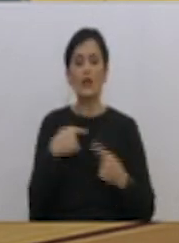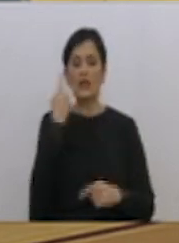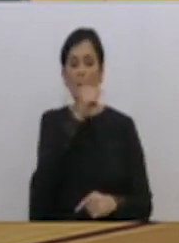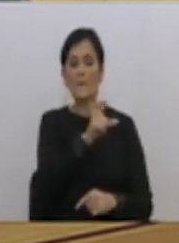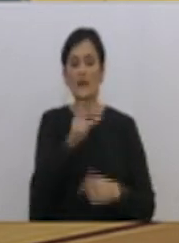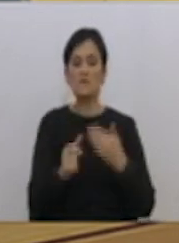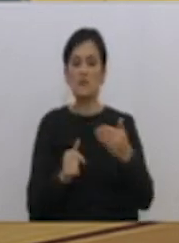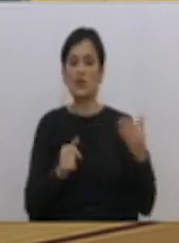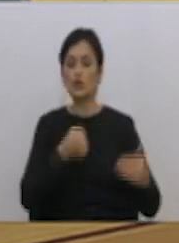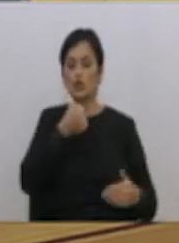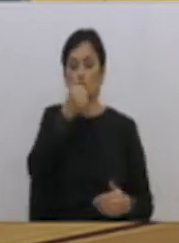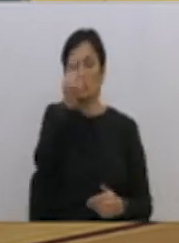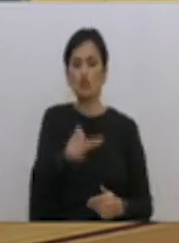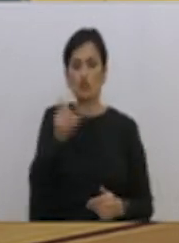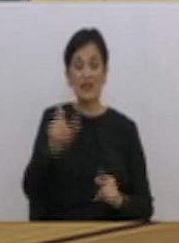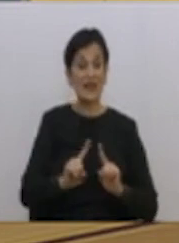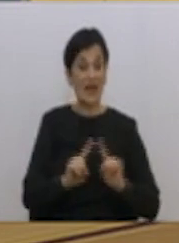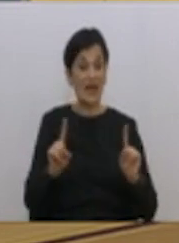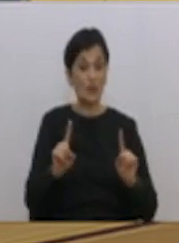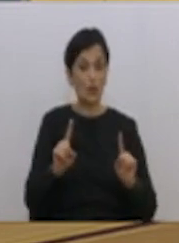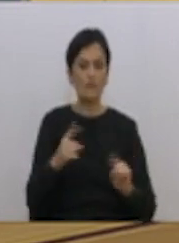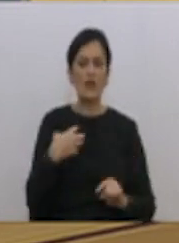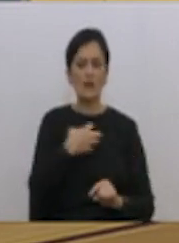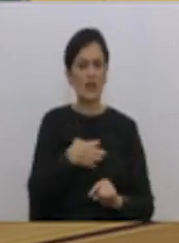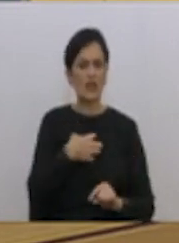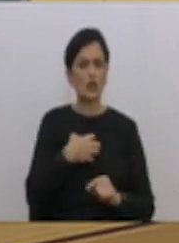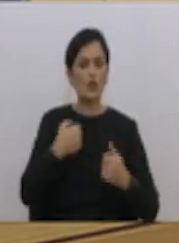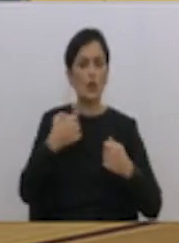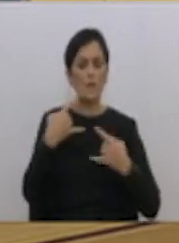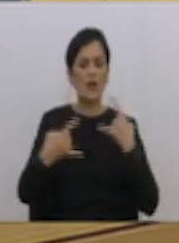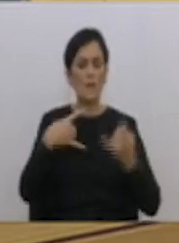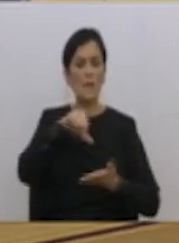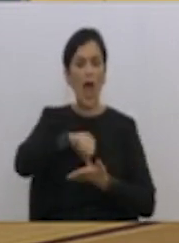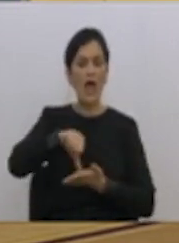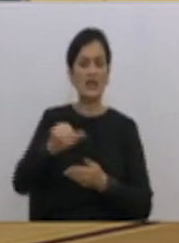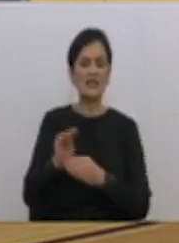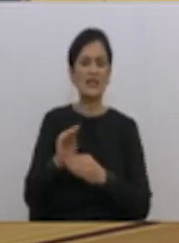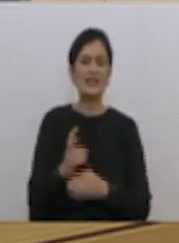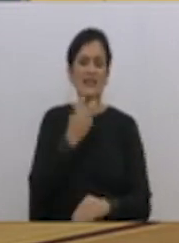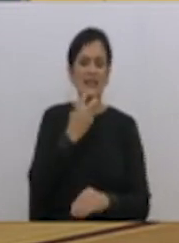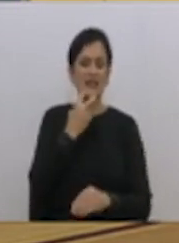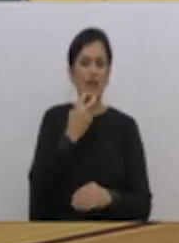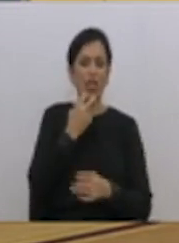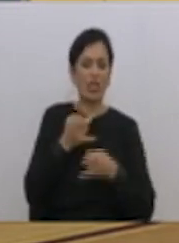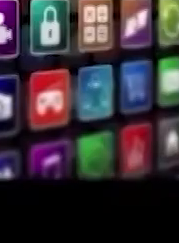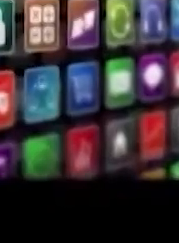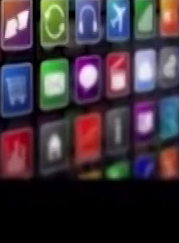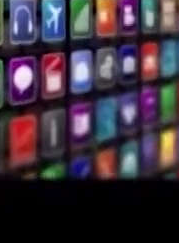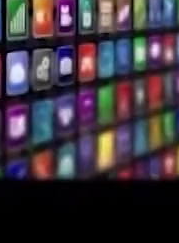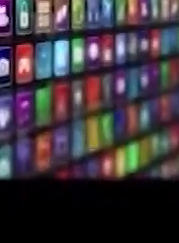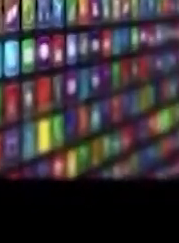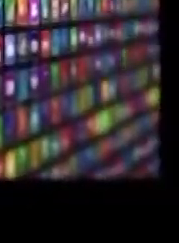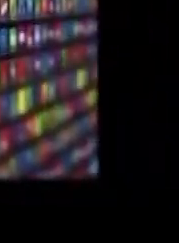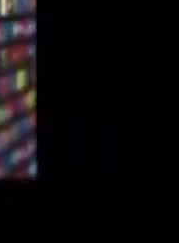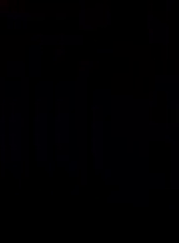პირების მხრიდან ჟურნალისტების, განსაკუთრებით კი კრიტიკული მედიის წარმომადგენელთა მიმართ ცინიკური და აგდებული დამოკიდებულება.